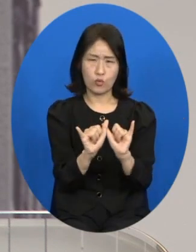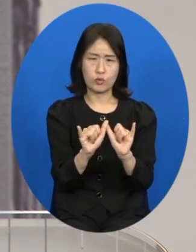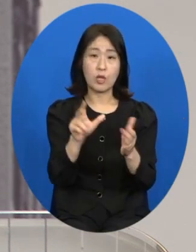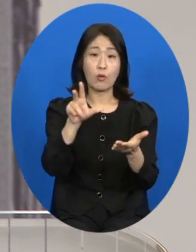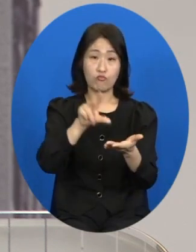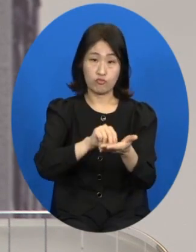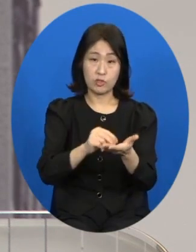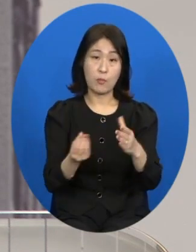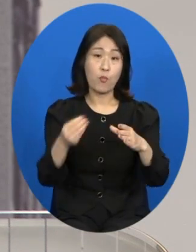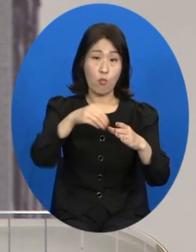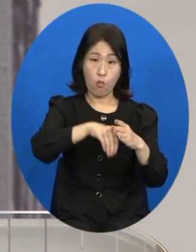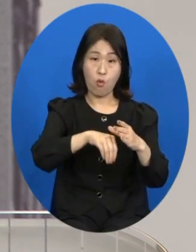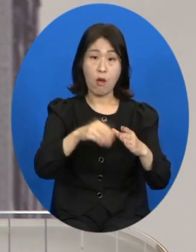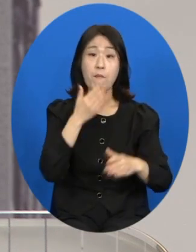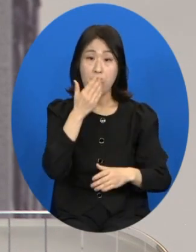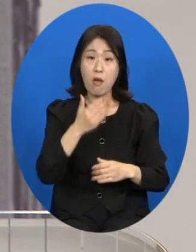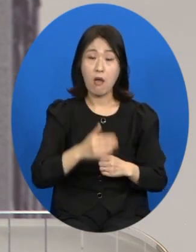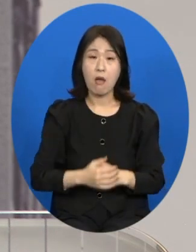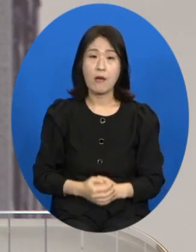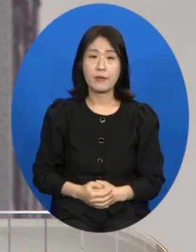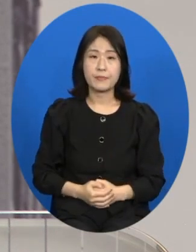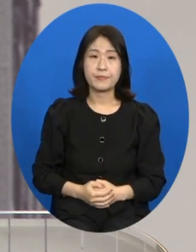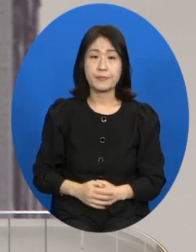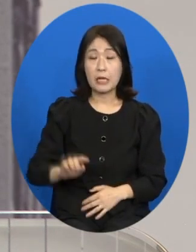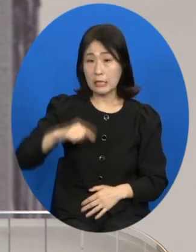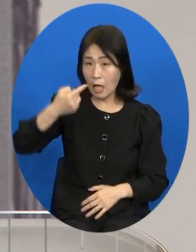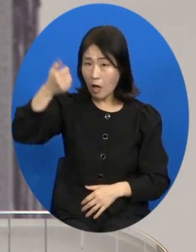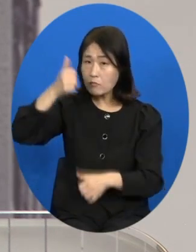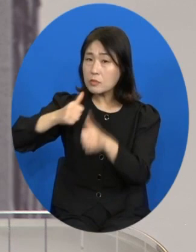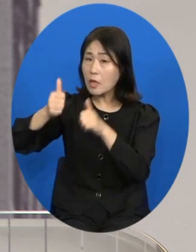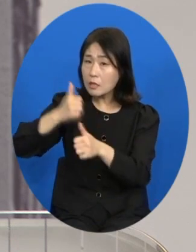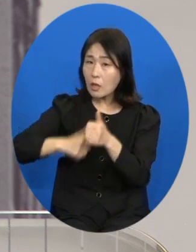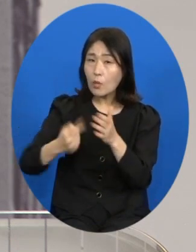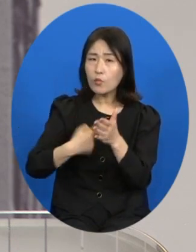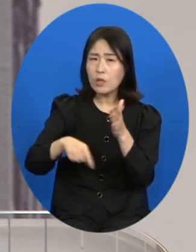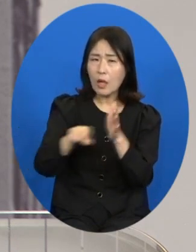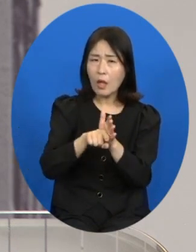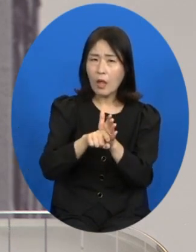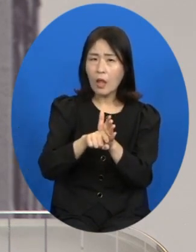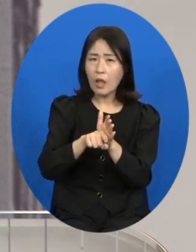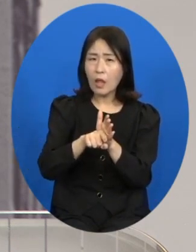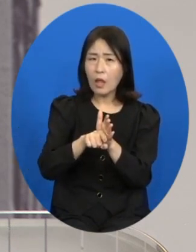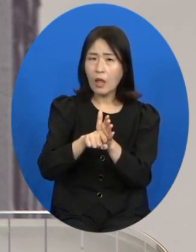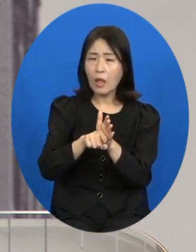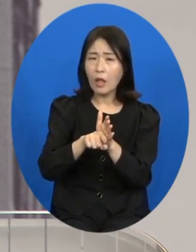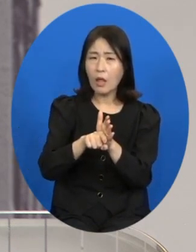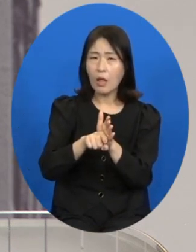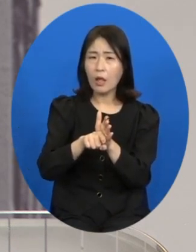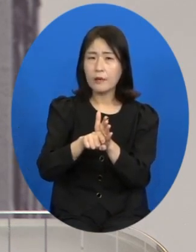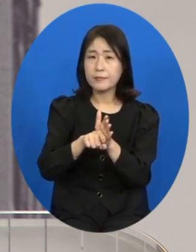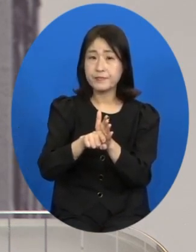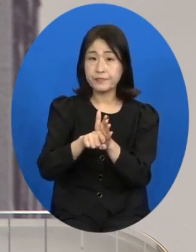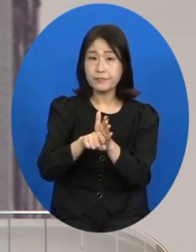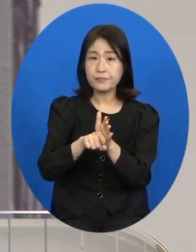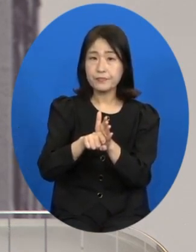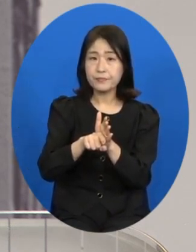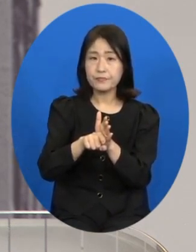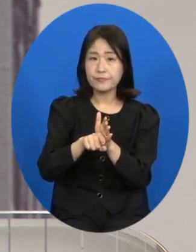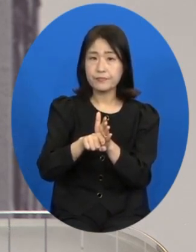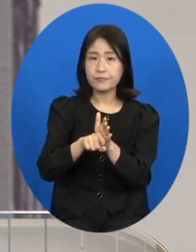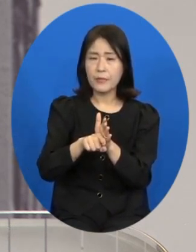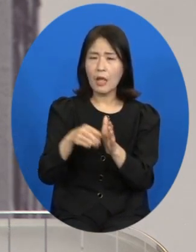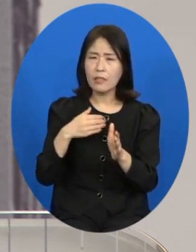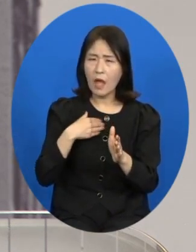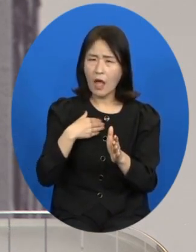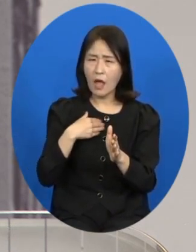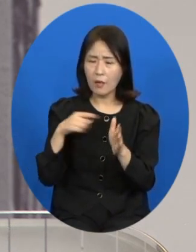있잖아요 다음 세대를 봐서라도 아 우리 부모님이 신앙을 중간에 포기해 버렸어 이래서는 안